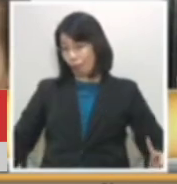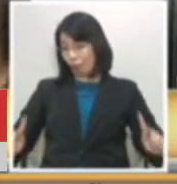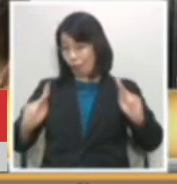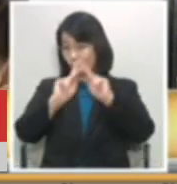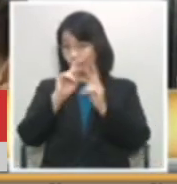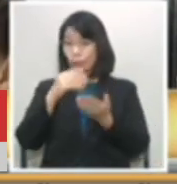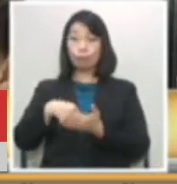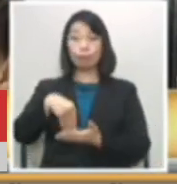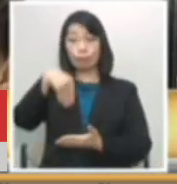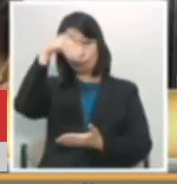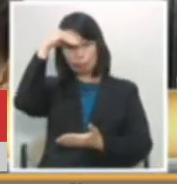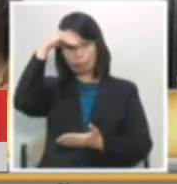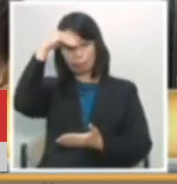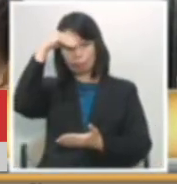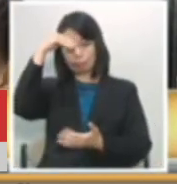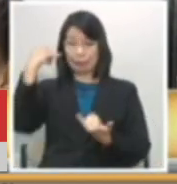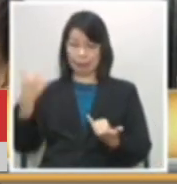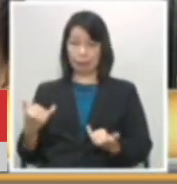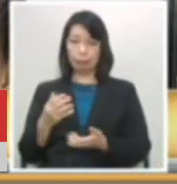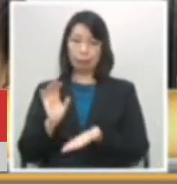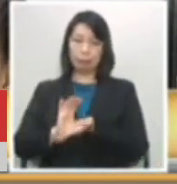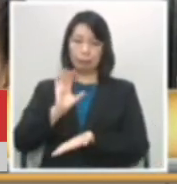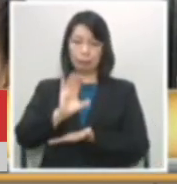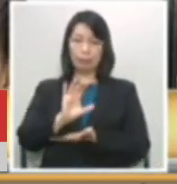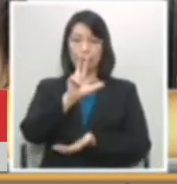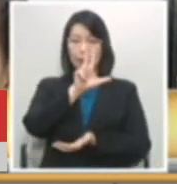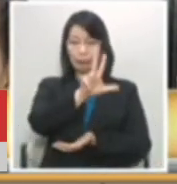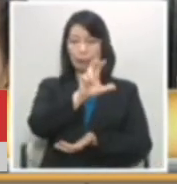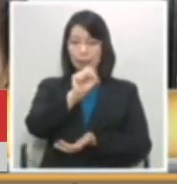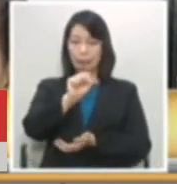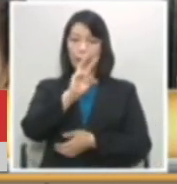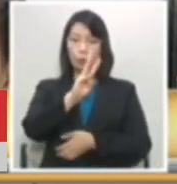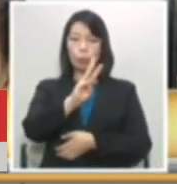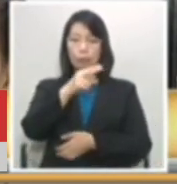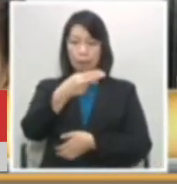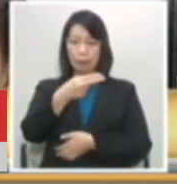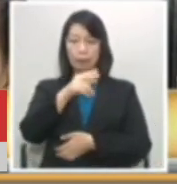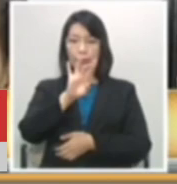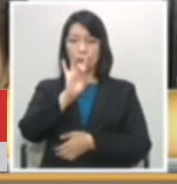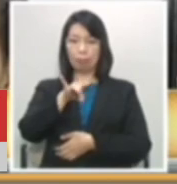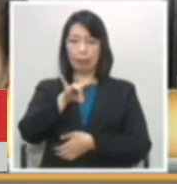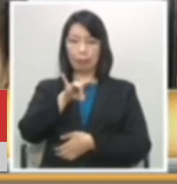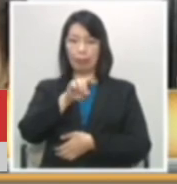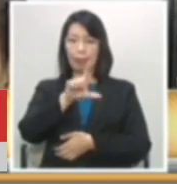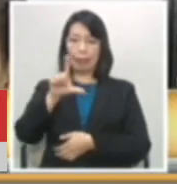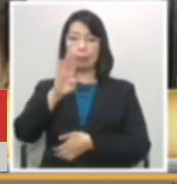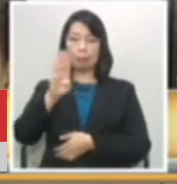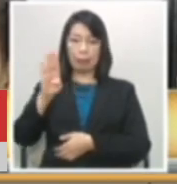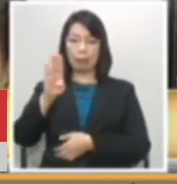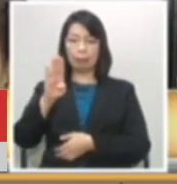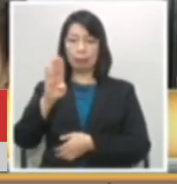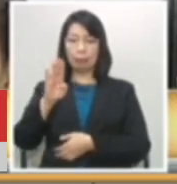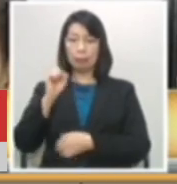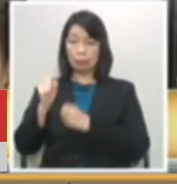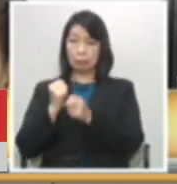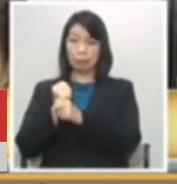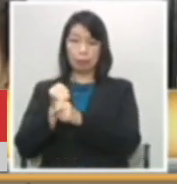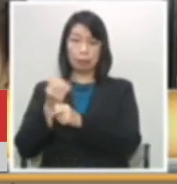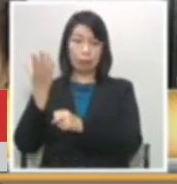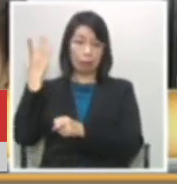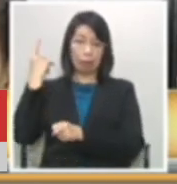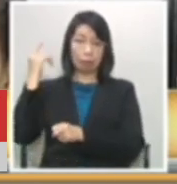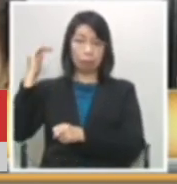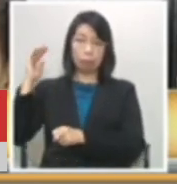าณอยู่ที่ 368,000 ล้านบาทเศษลดลงจากปีที่แล้วเกือบ 200,000 ล้านบาทค่ะท่านประธ